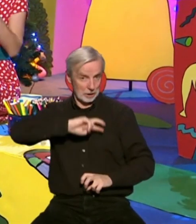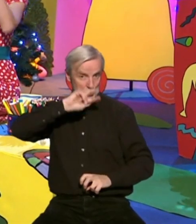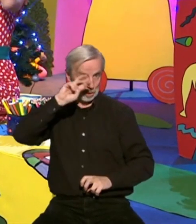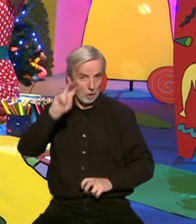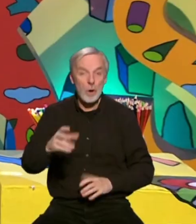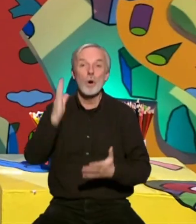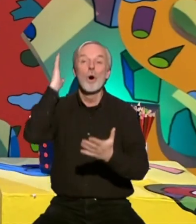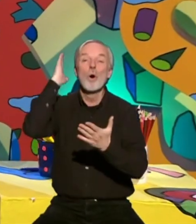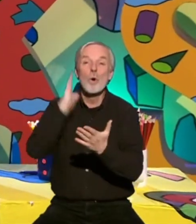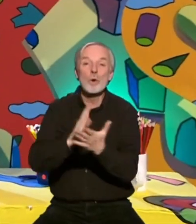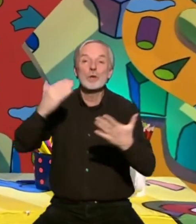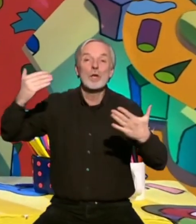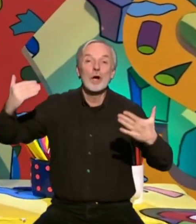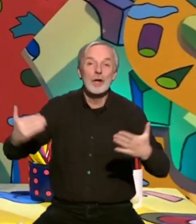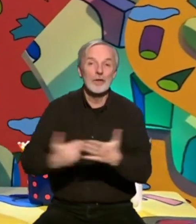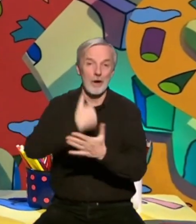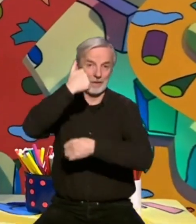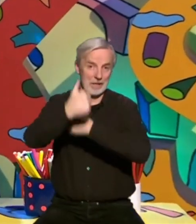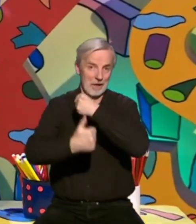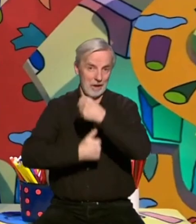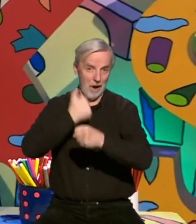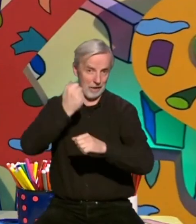nový rok.